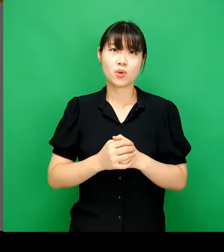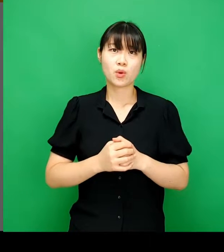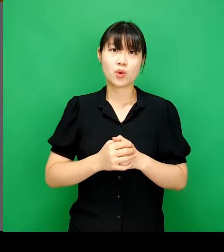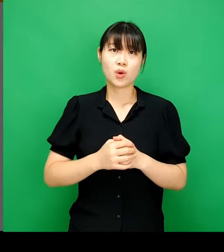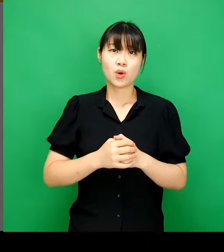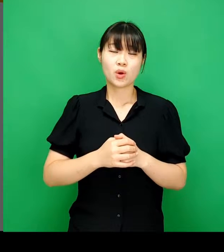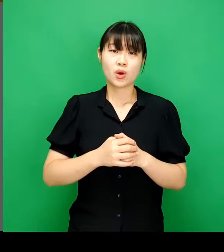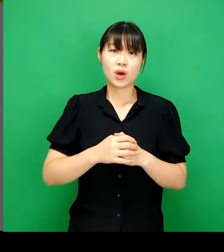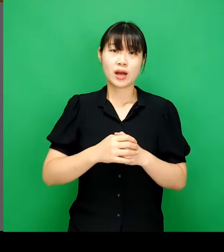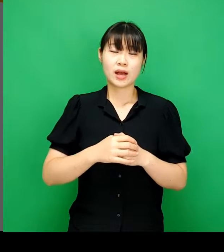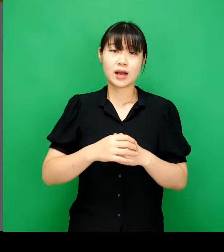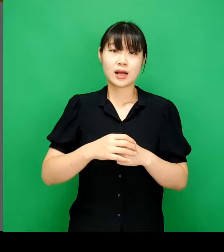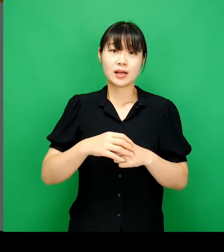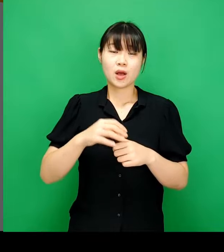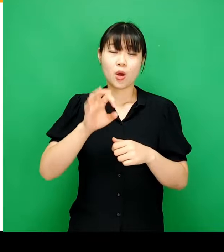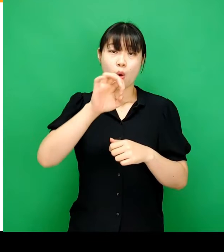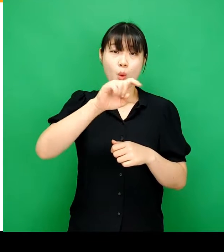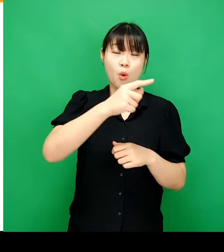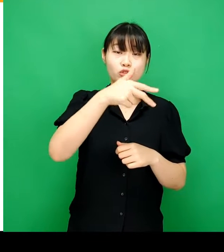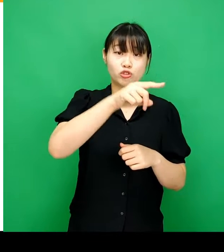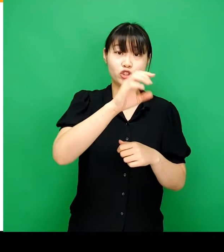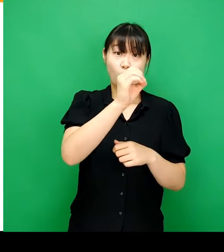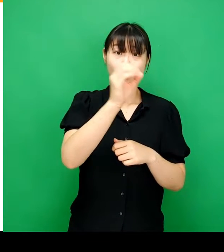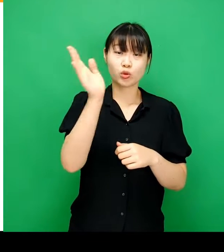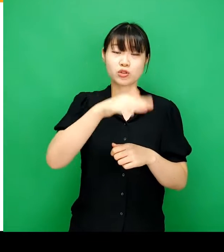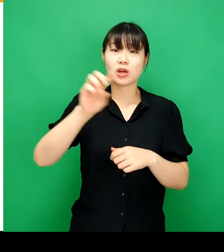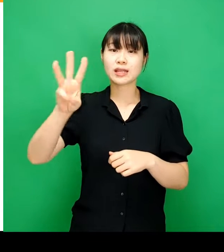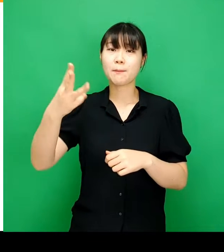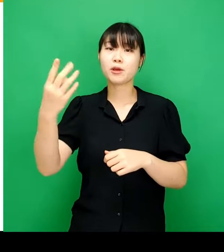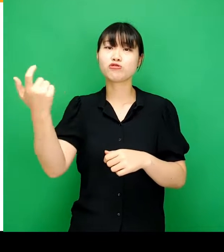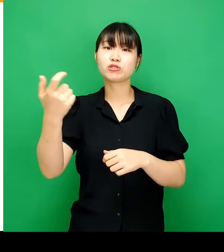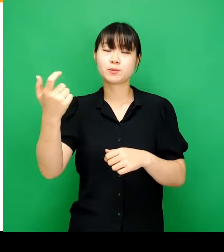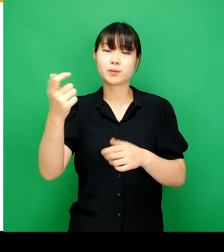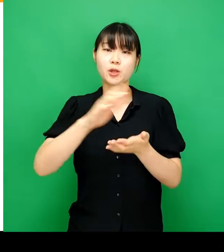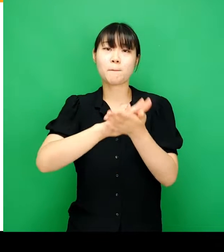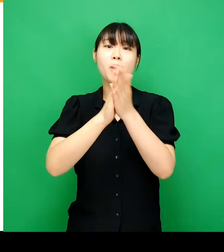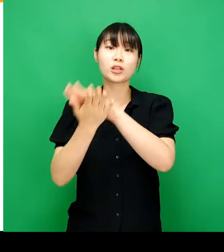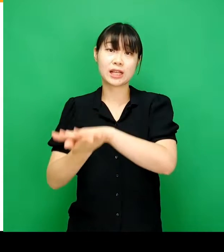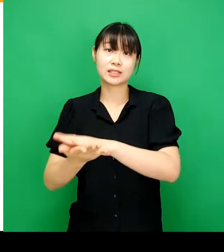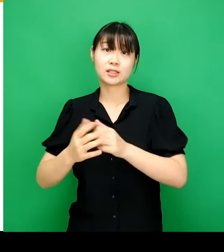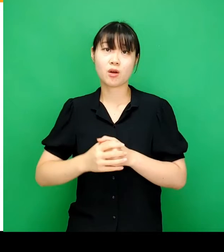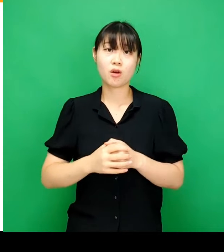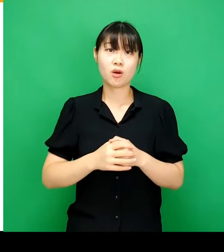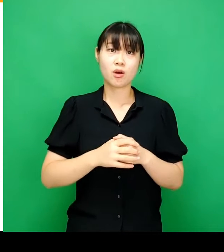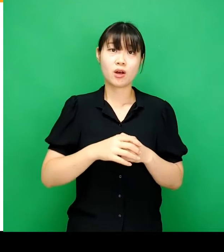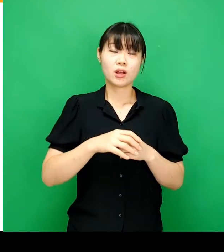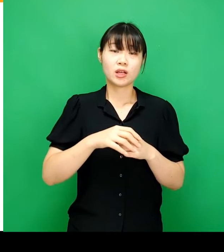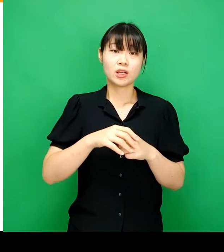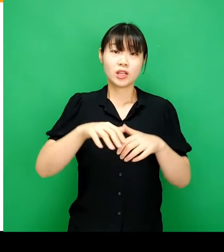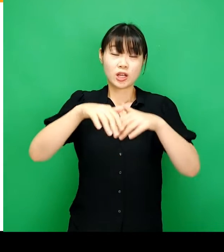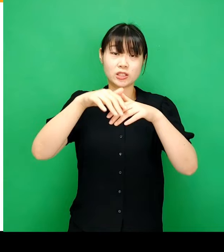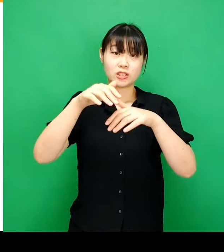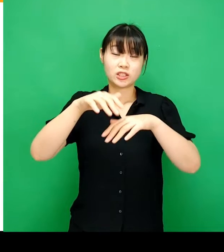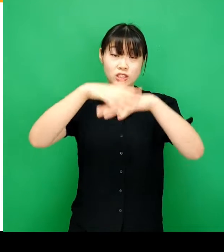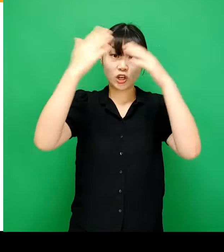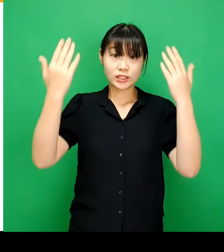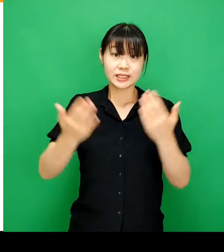잘 살펴봐야 합니다. 각도는 원주에서 0도부터 360도까지 변하는